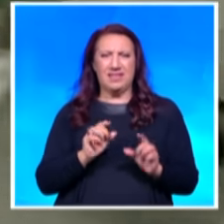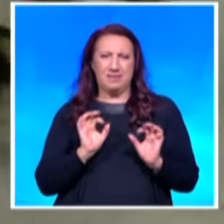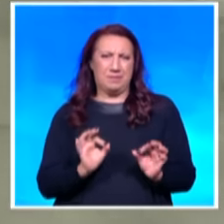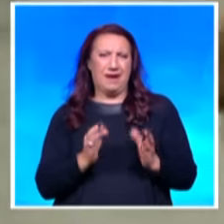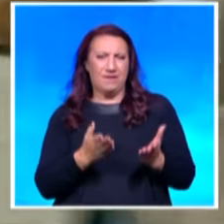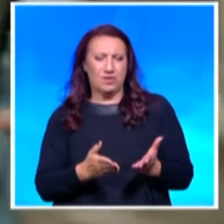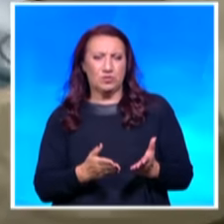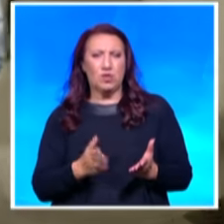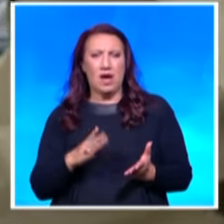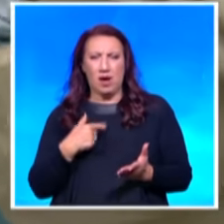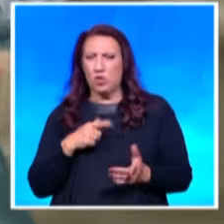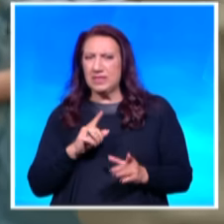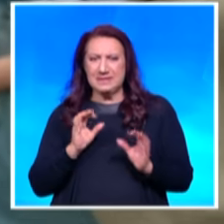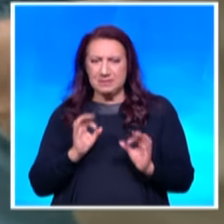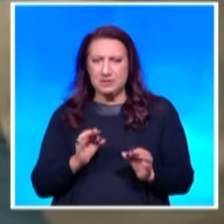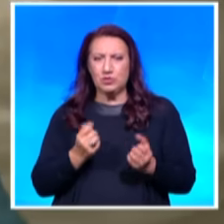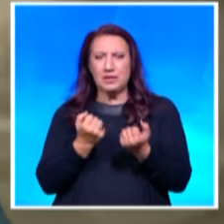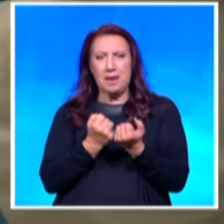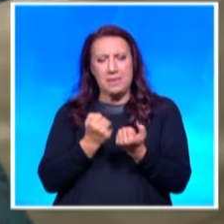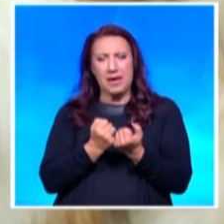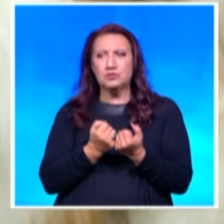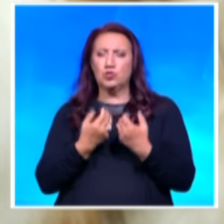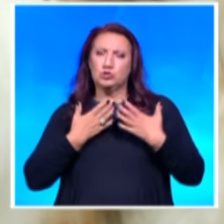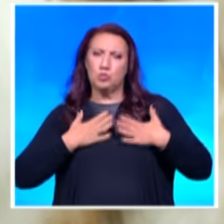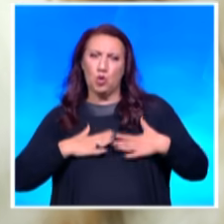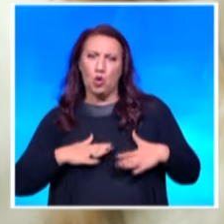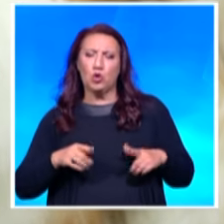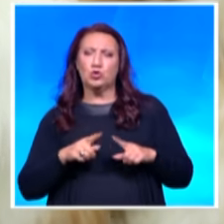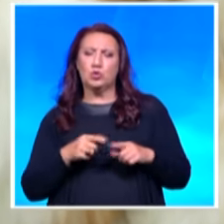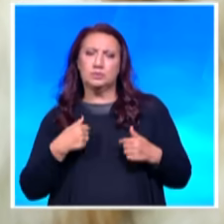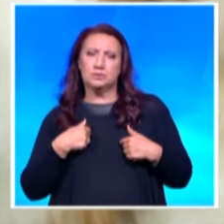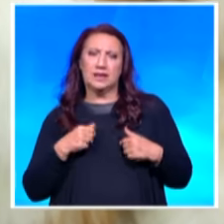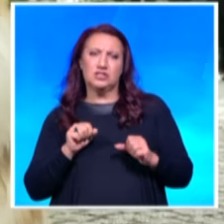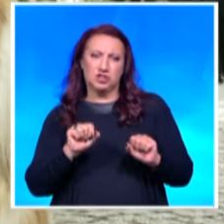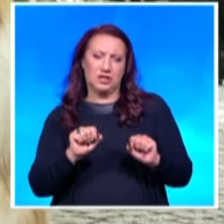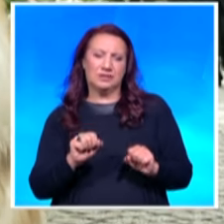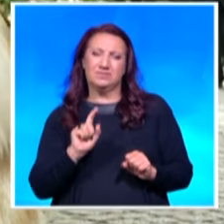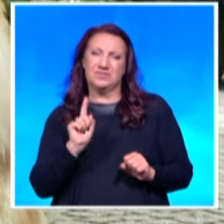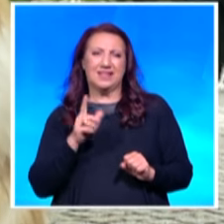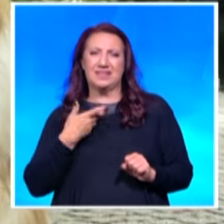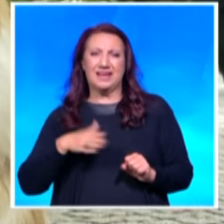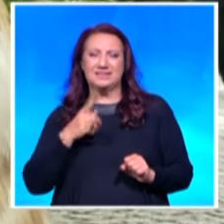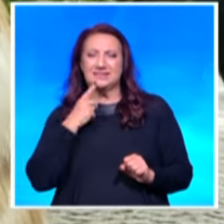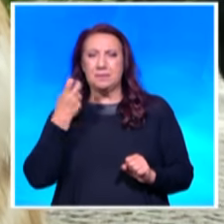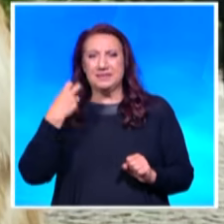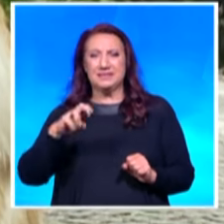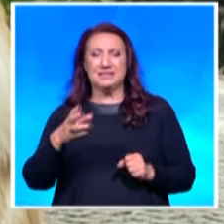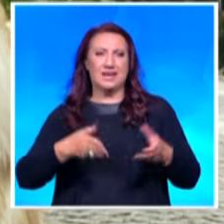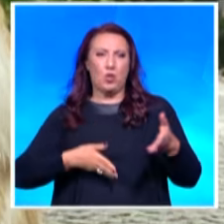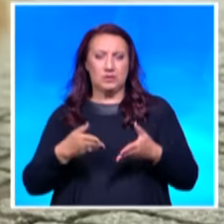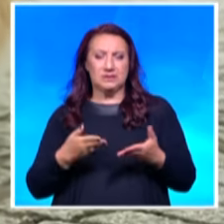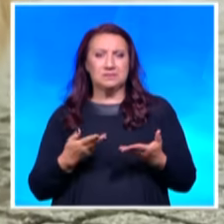Ако не съм сигурен, че мястото е безопасно и поверителността ми е защитена, не бих излязал. Как реагираха приятелите